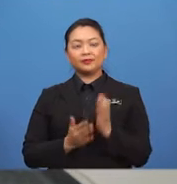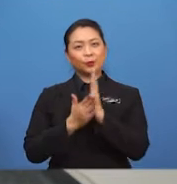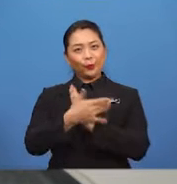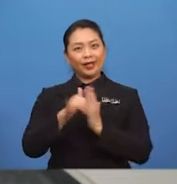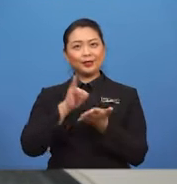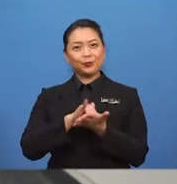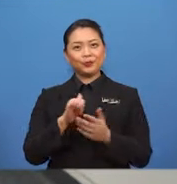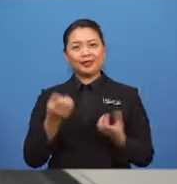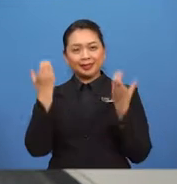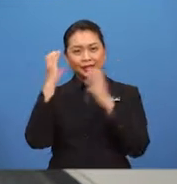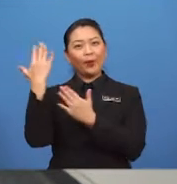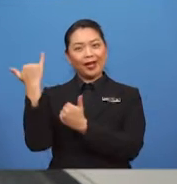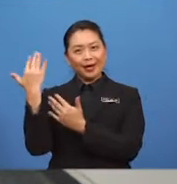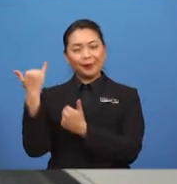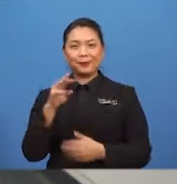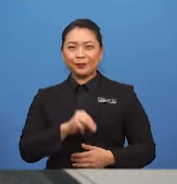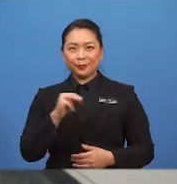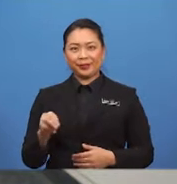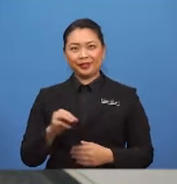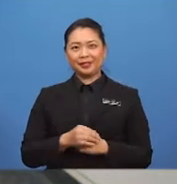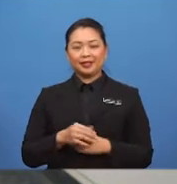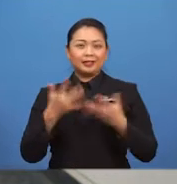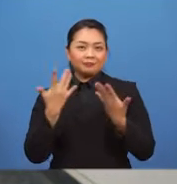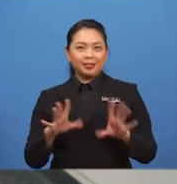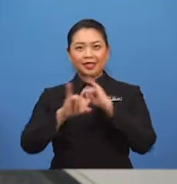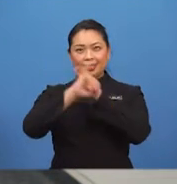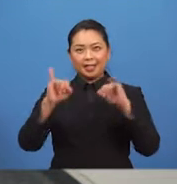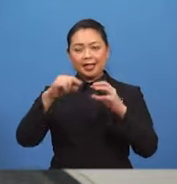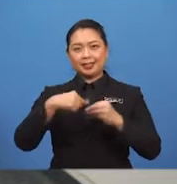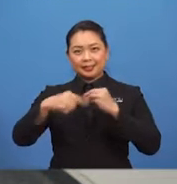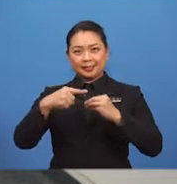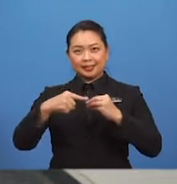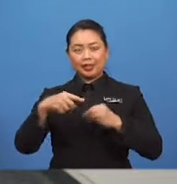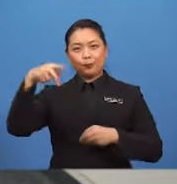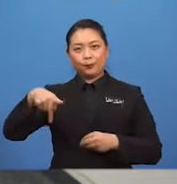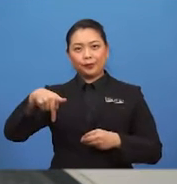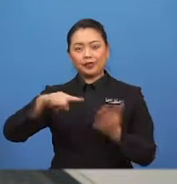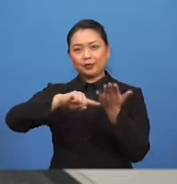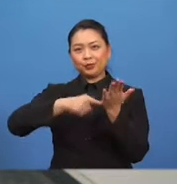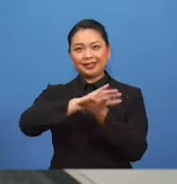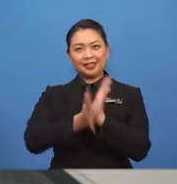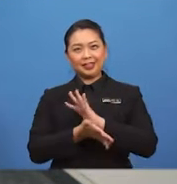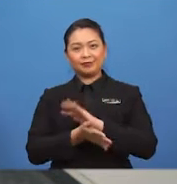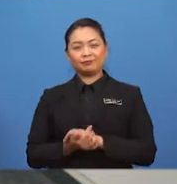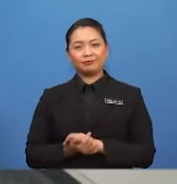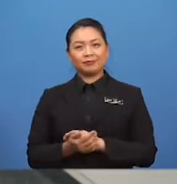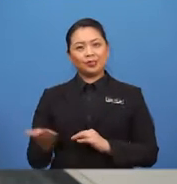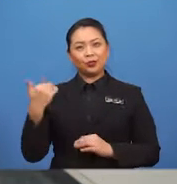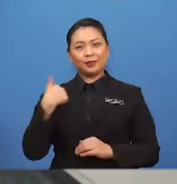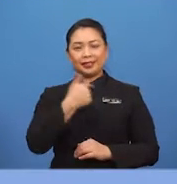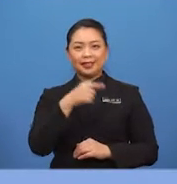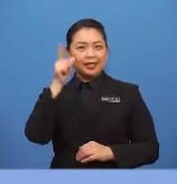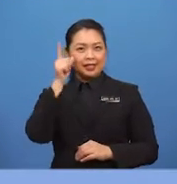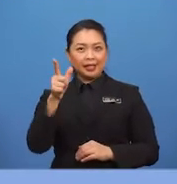Oleh itu, cikgu harap murid-murid telah jelas tentang polimer semula jadi. Jom kita